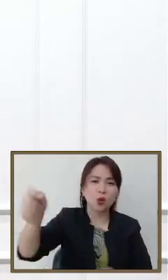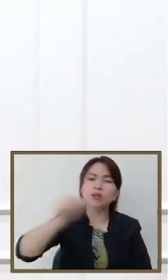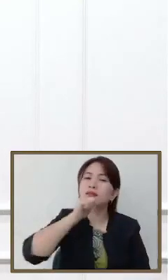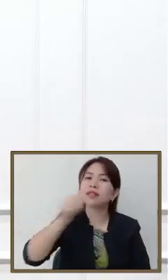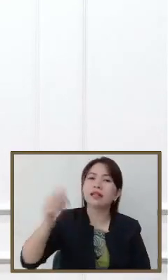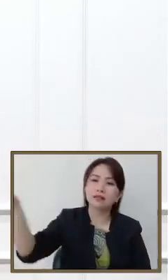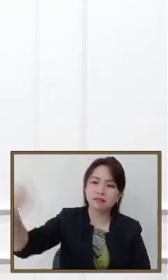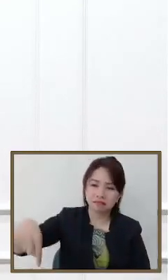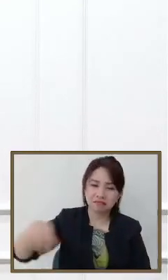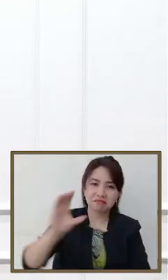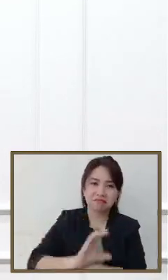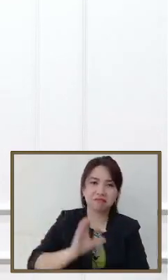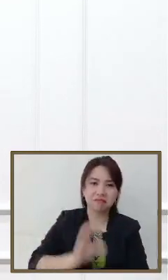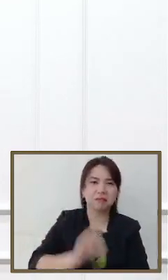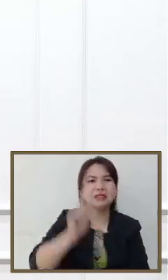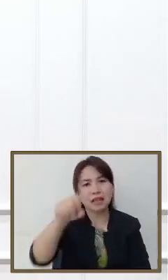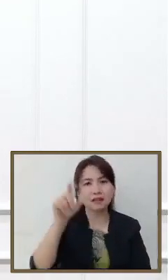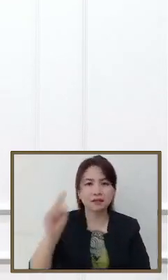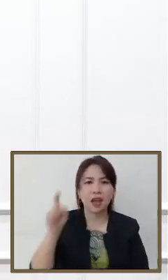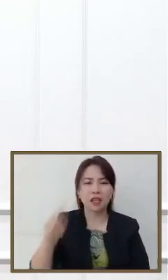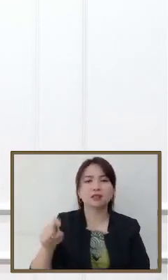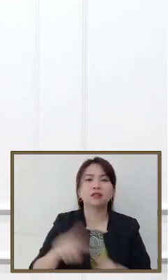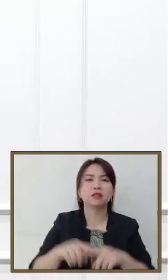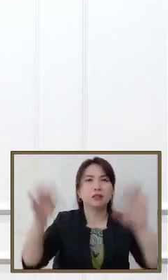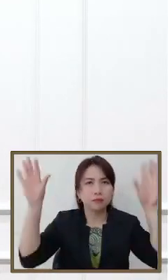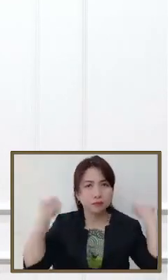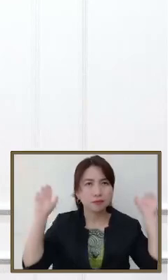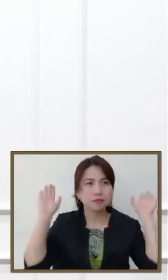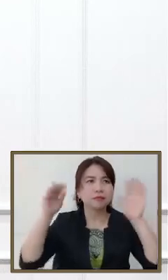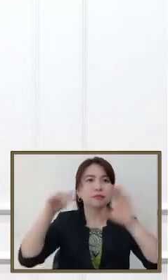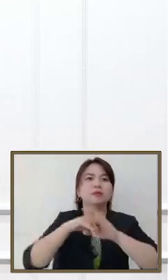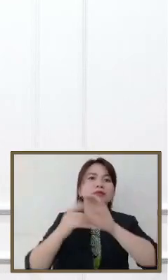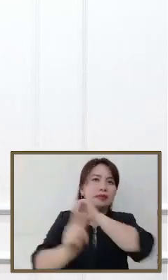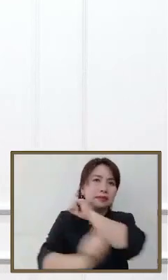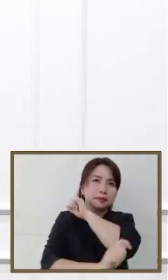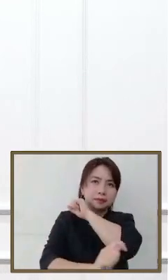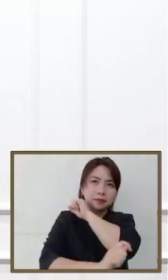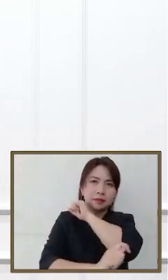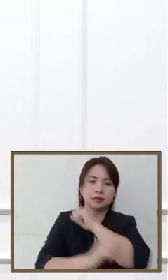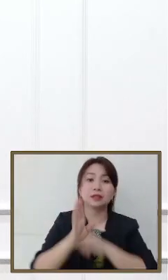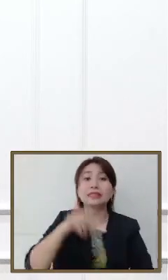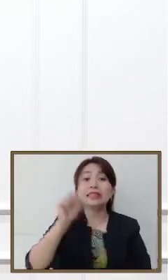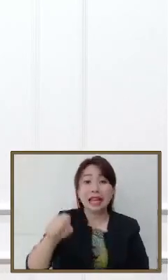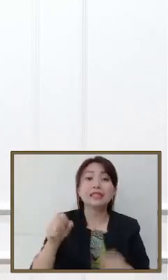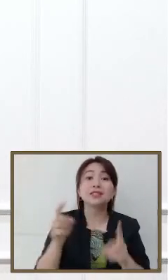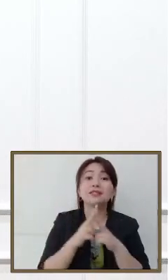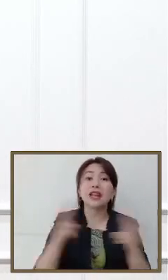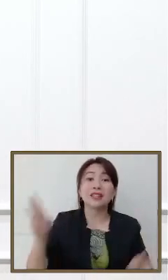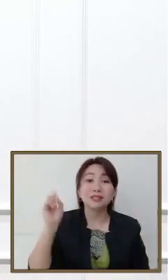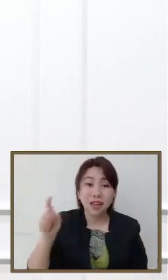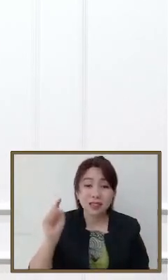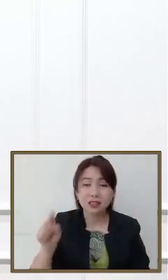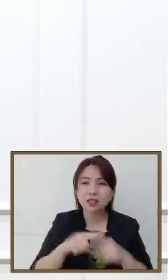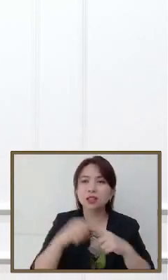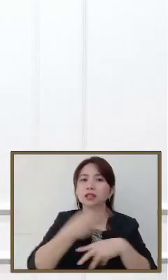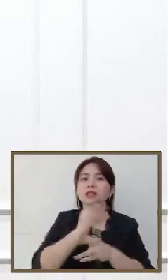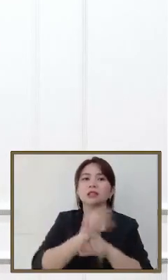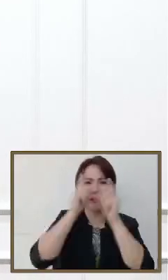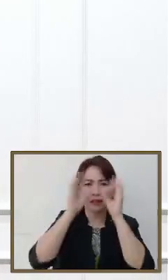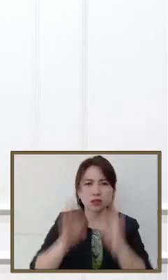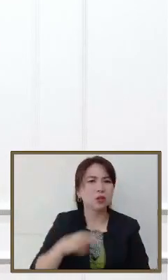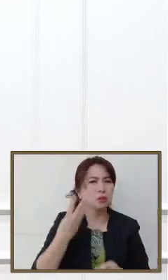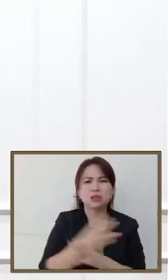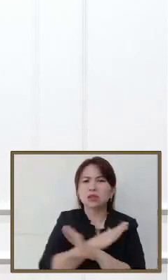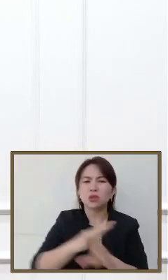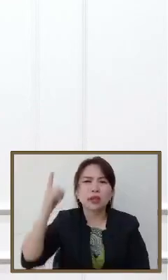ma-tempt ang bilis nating mag-give in sa temptation ang bilis nating gumawa ng decison hindi na natin